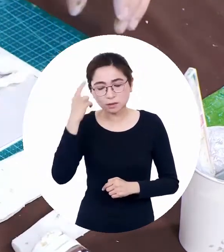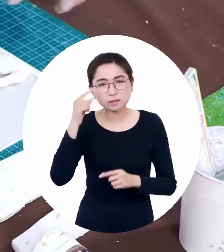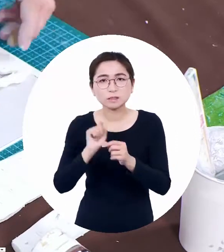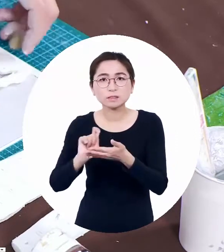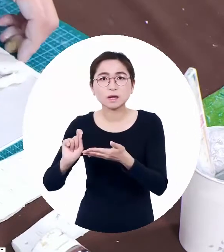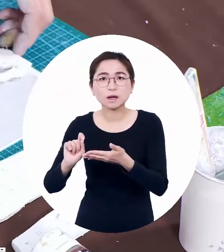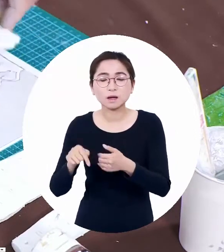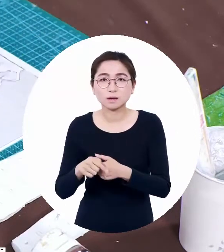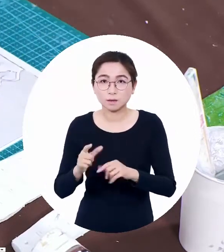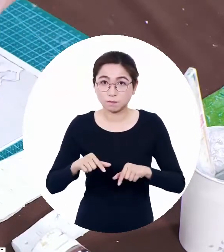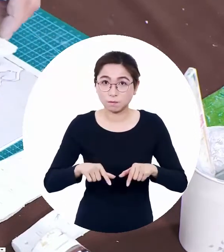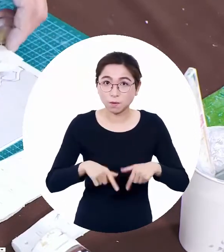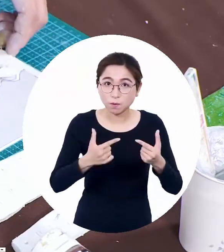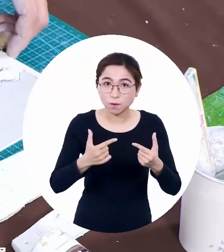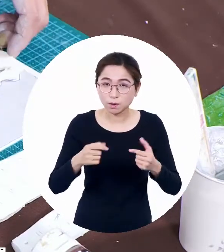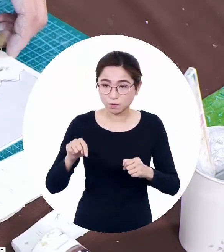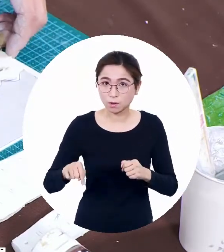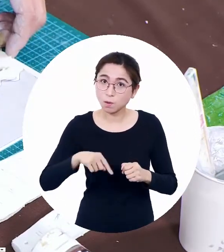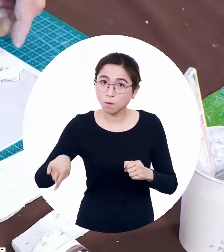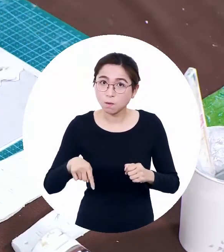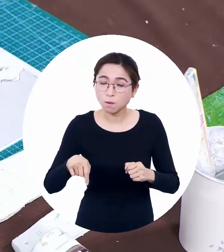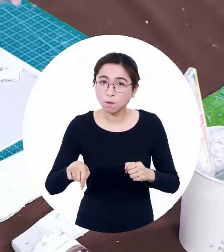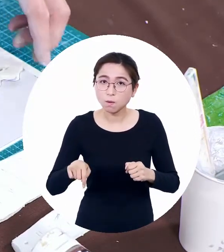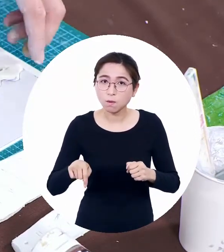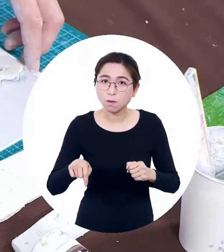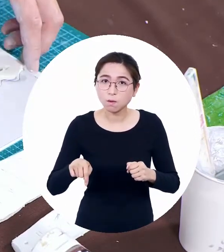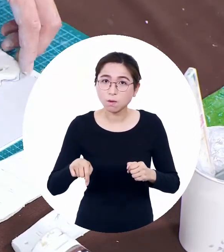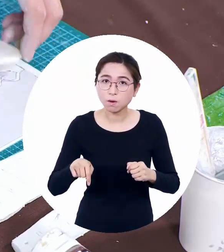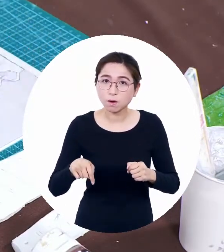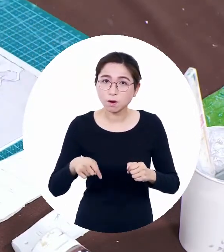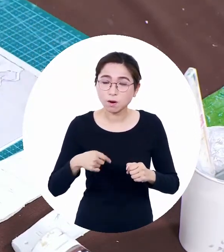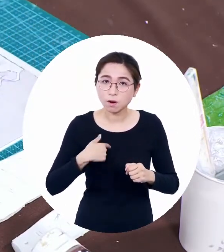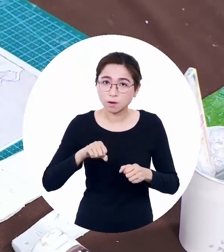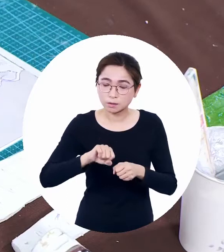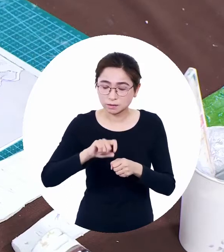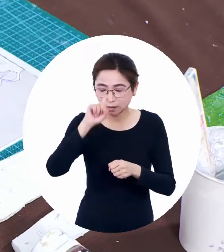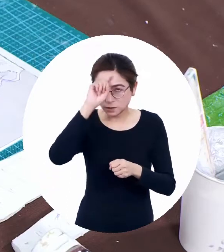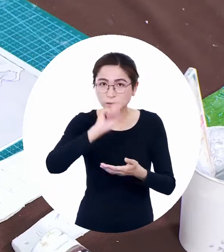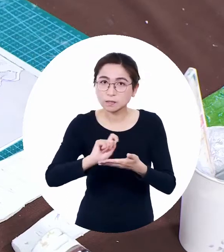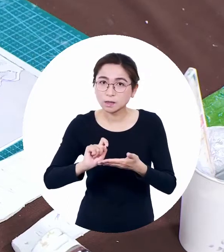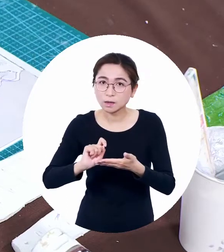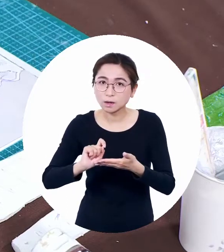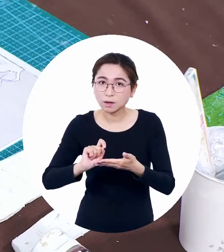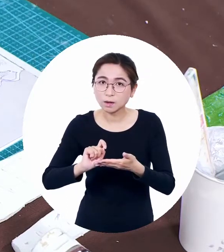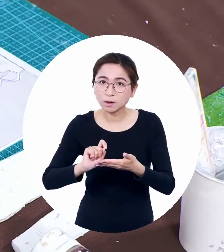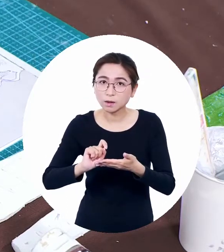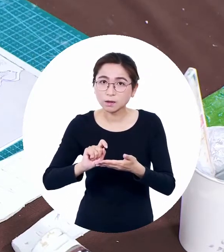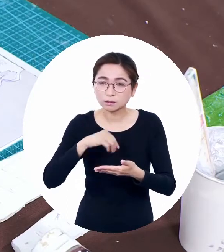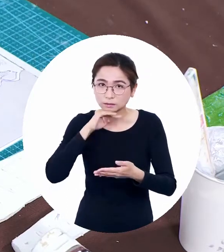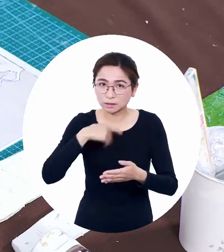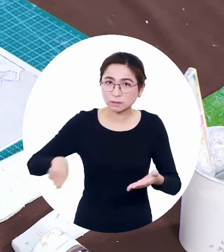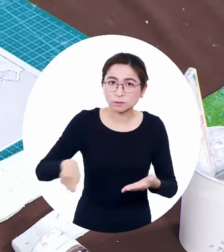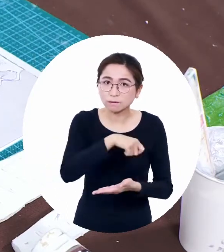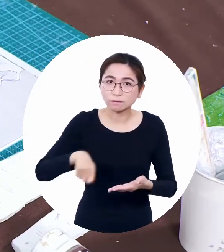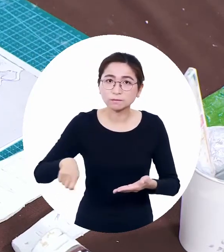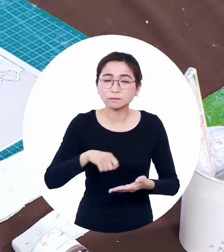邊啦。同埋依棵樹啦，咁依棵樹同埋依個位咧，我哋又要預備咧，我寫低佢啦。咁喺轉頭我哋會印，